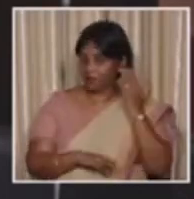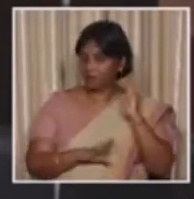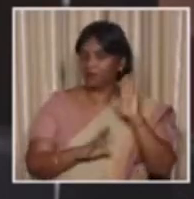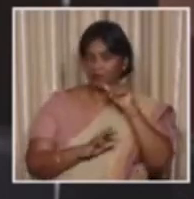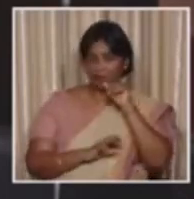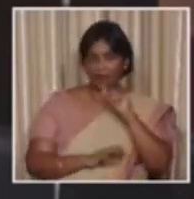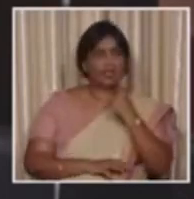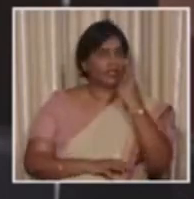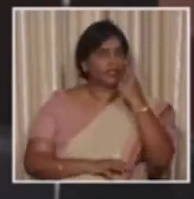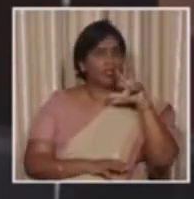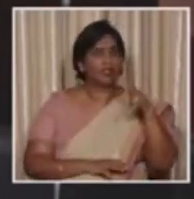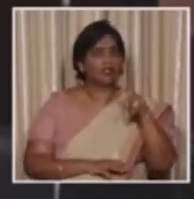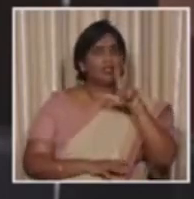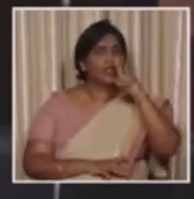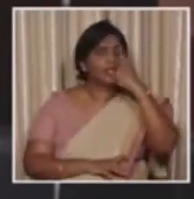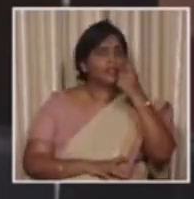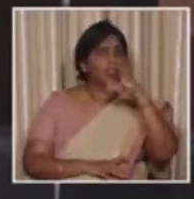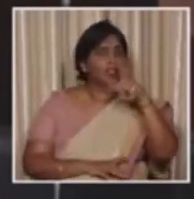சொன்னது யார்,